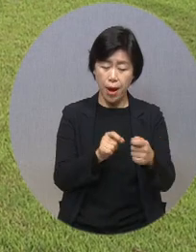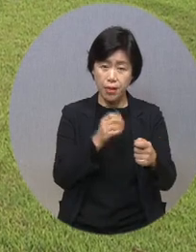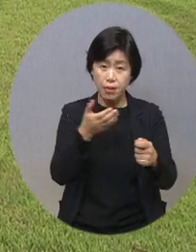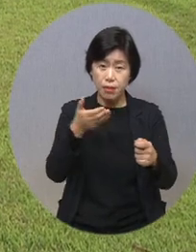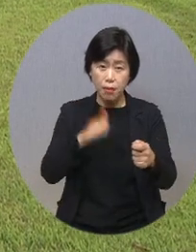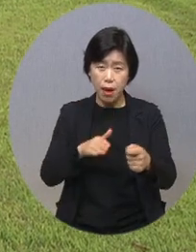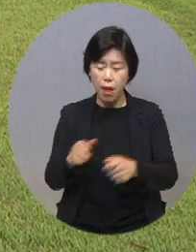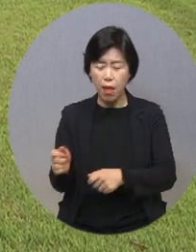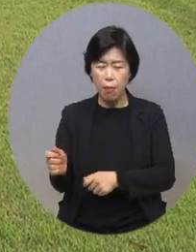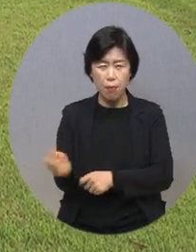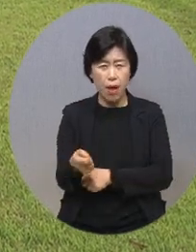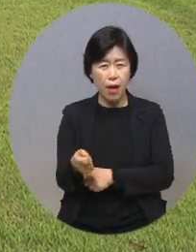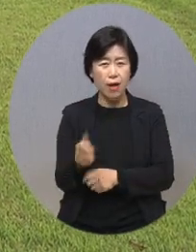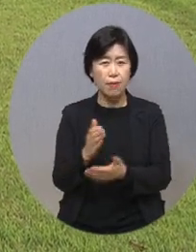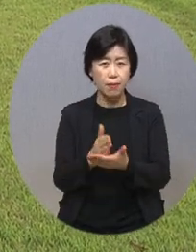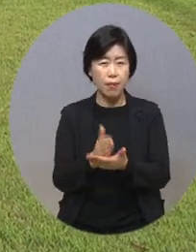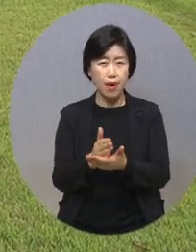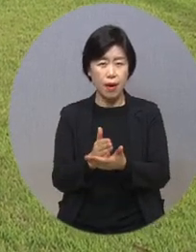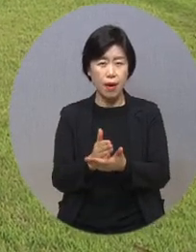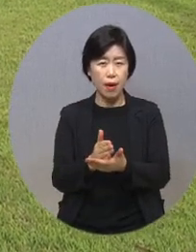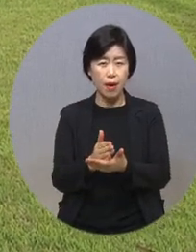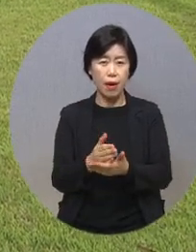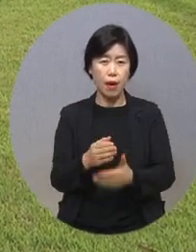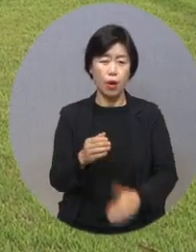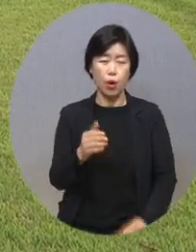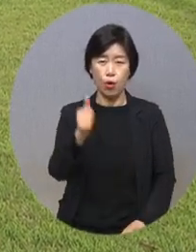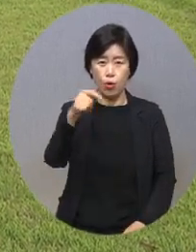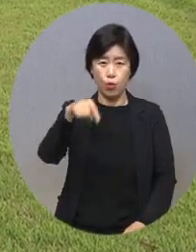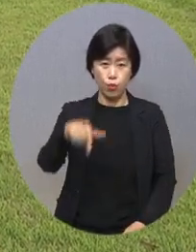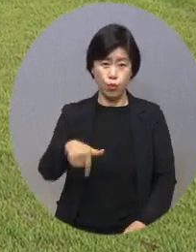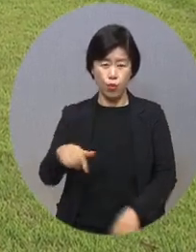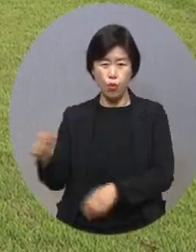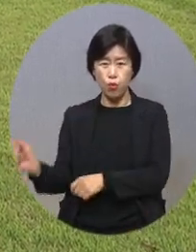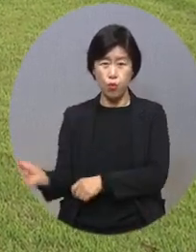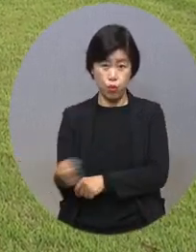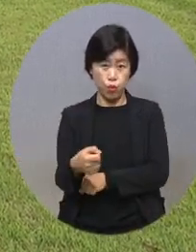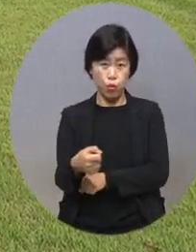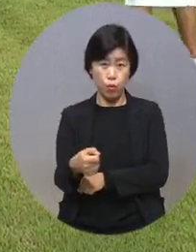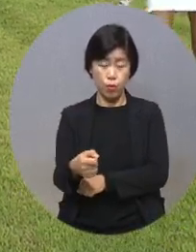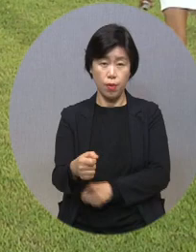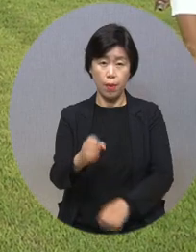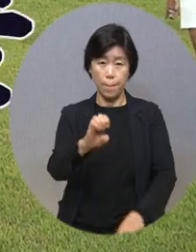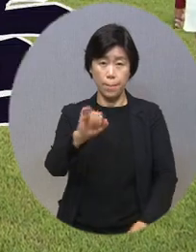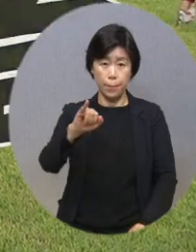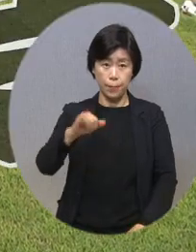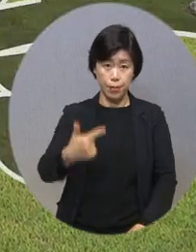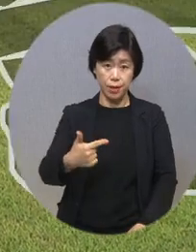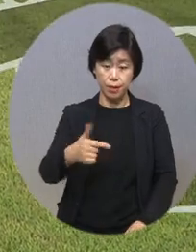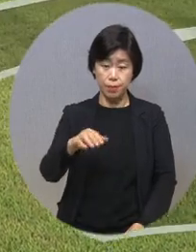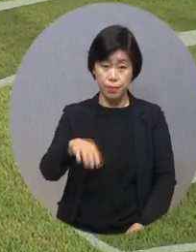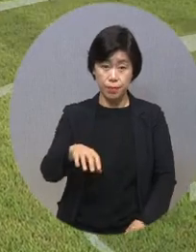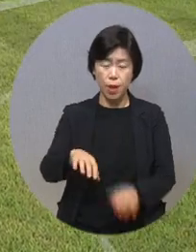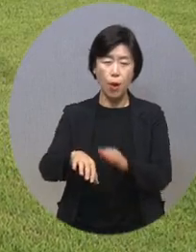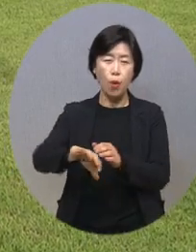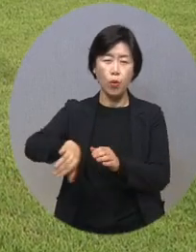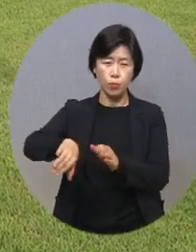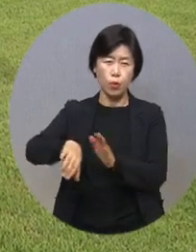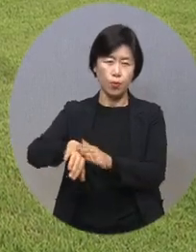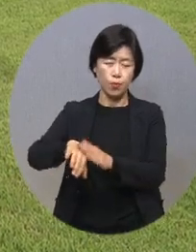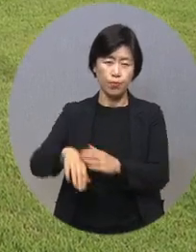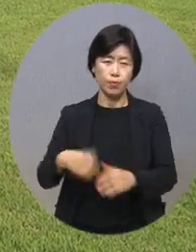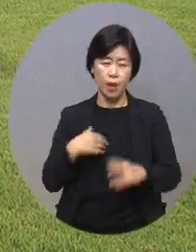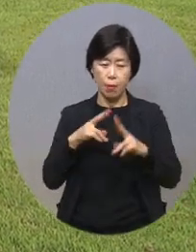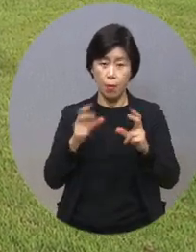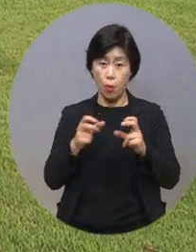라이가 흑라인. 흑라인? 어. 핀 오른쪽? 그쵸, 그쵸. 핀 오른쪽. 내 볼? 내 볼!